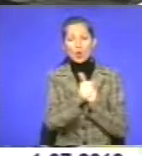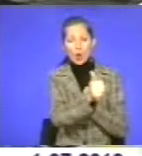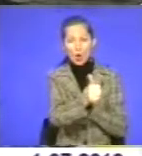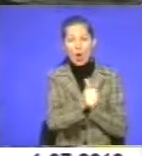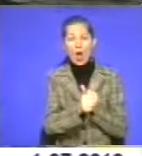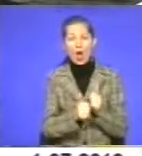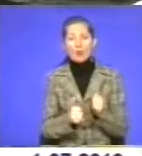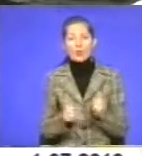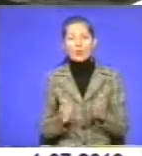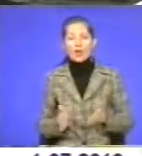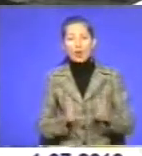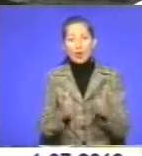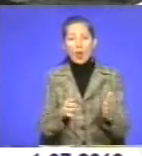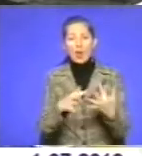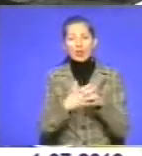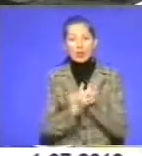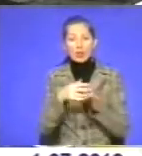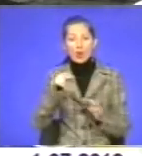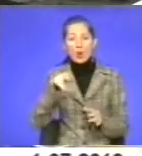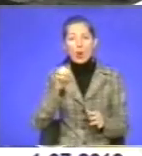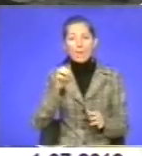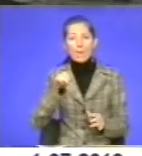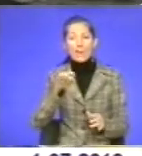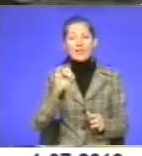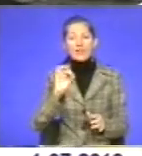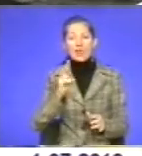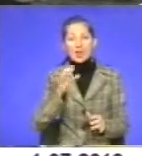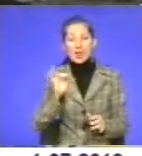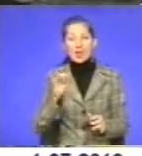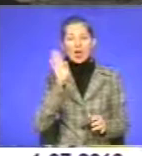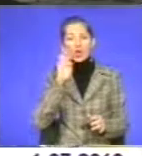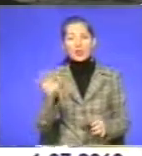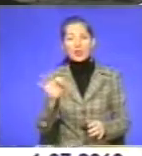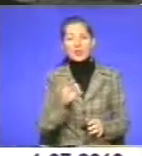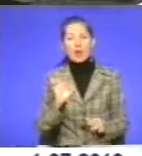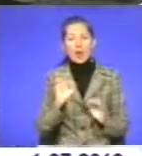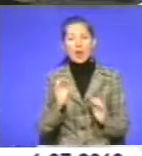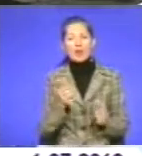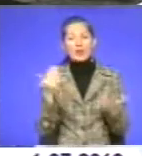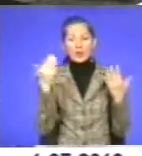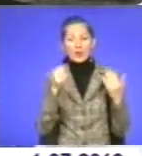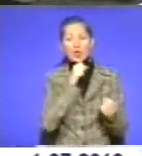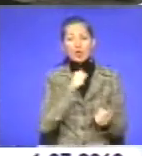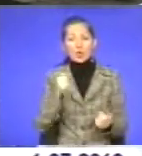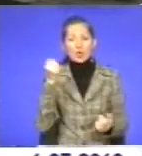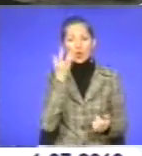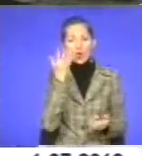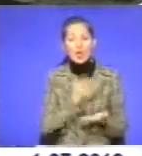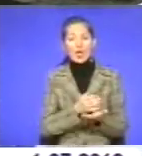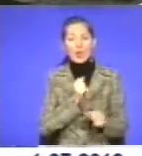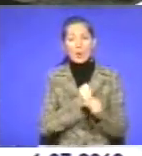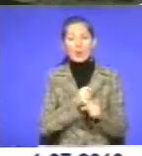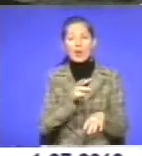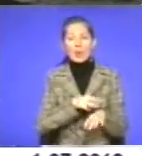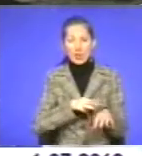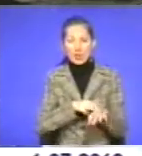Петриків, Тернопіль, і ставок, де відпочивають дорослі. Але коли є працівники міліції, у нас тоді порядок, і діти відчувають, бачать,